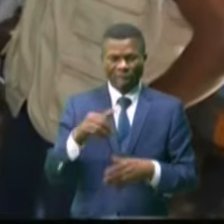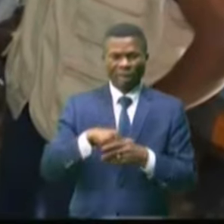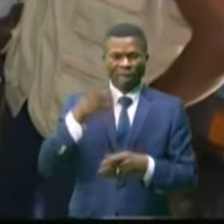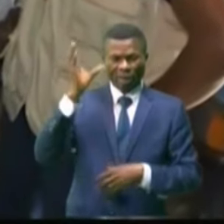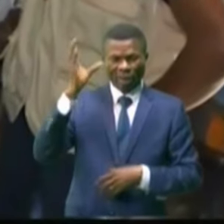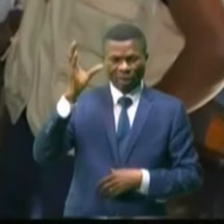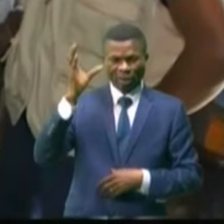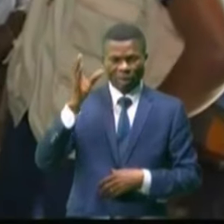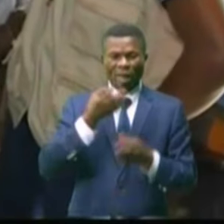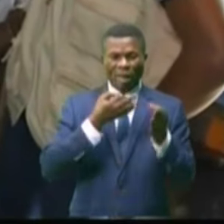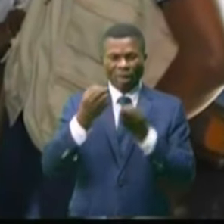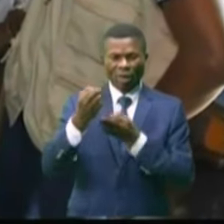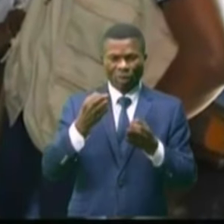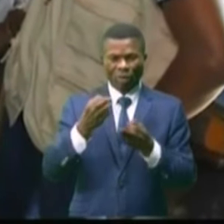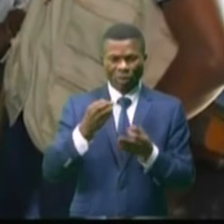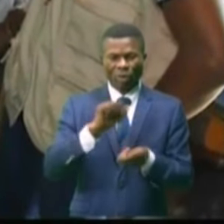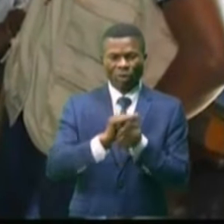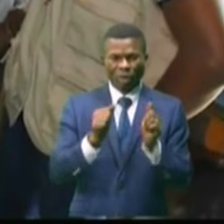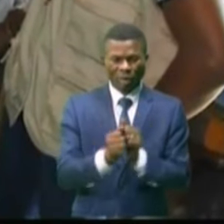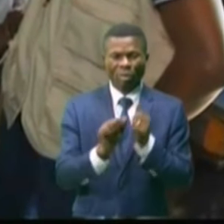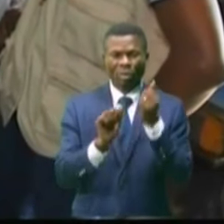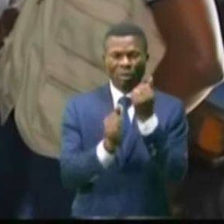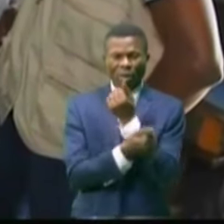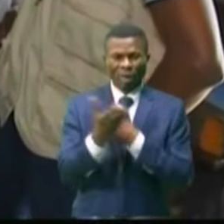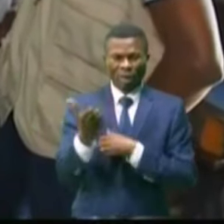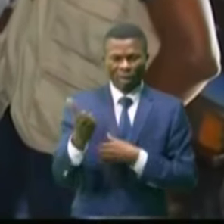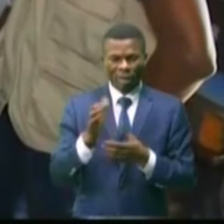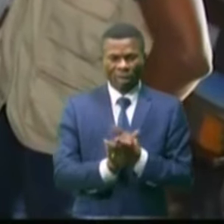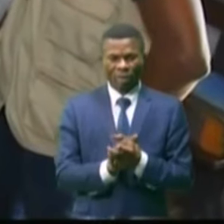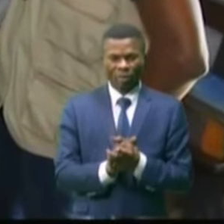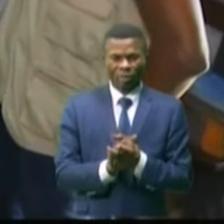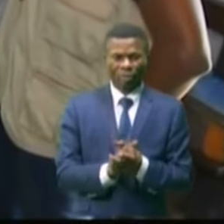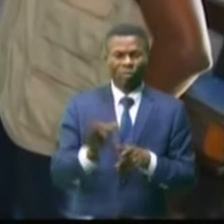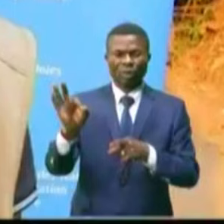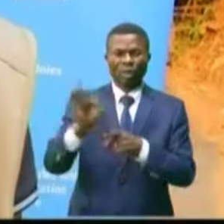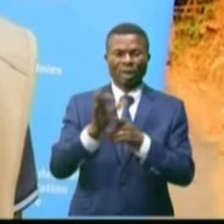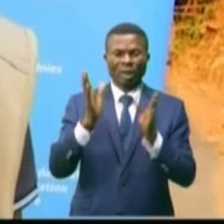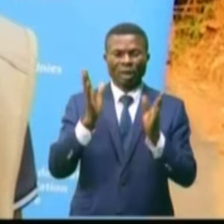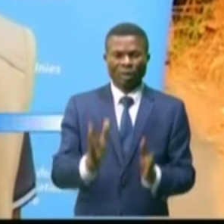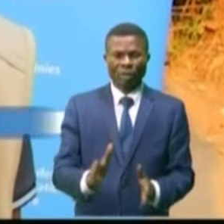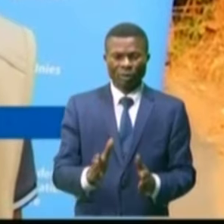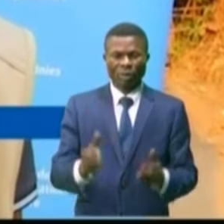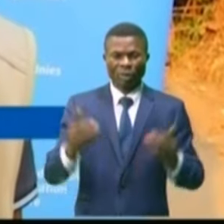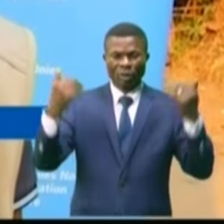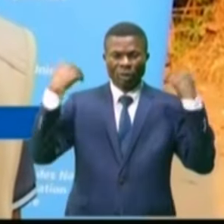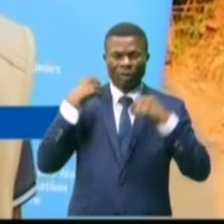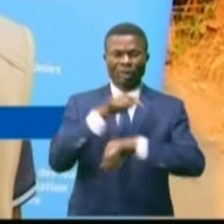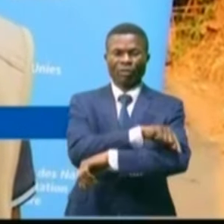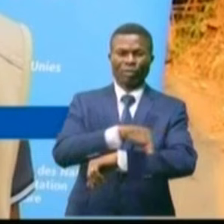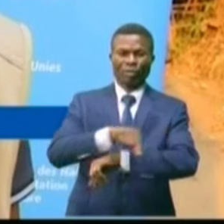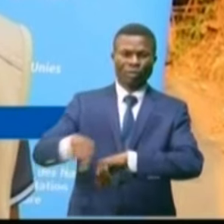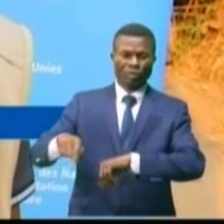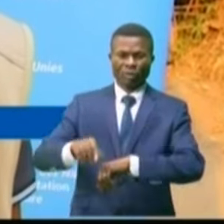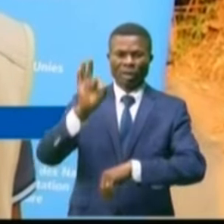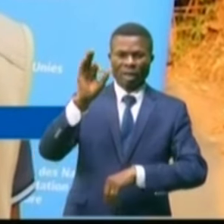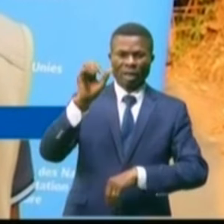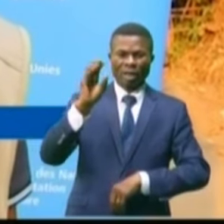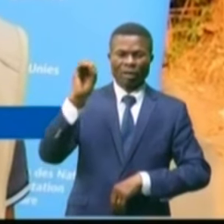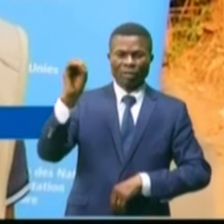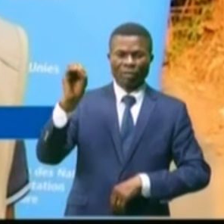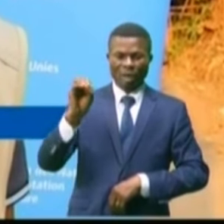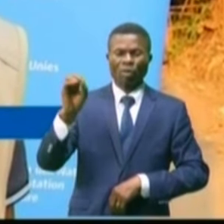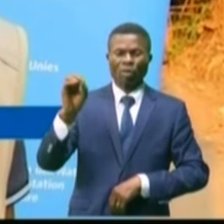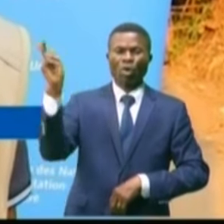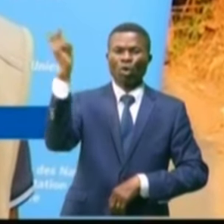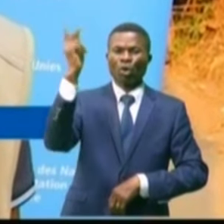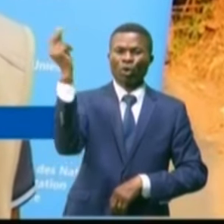souligne Teddy Maingolo, maître formateur et chef de bureau FAO Kikwit. En fait,